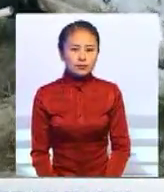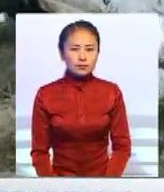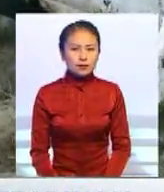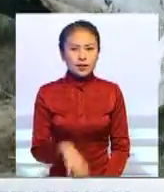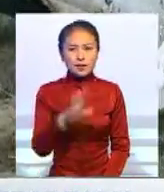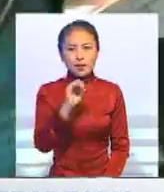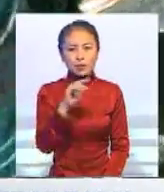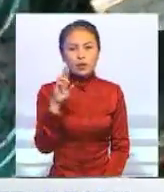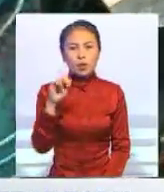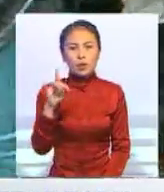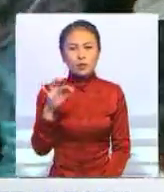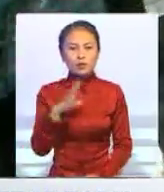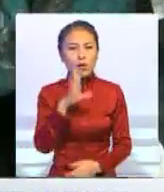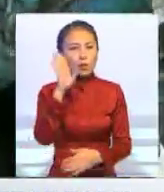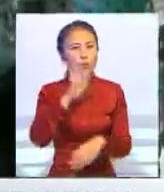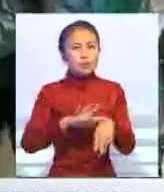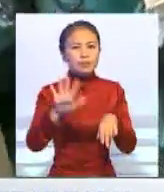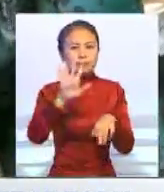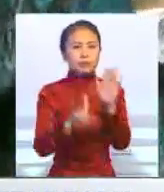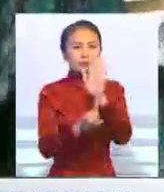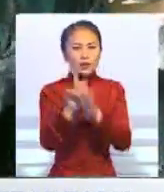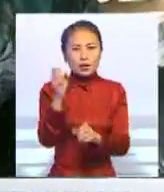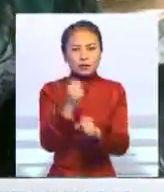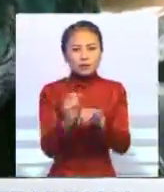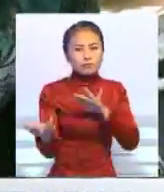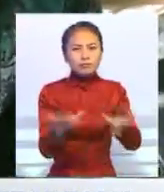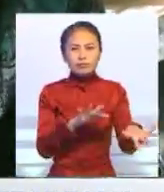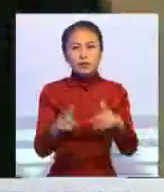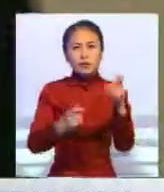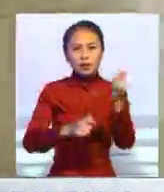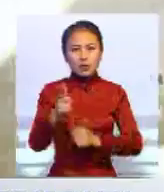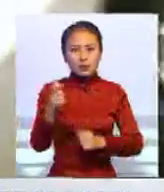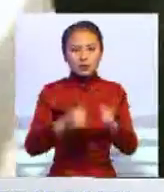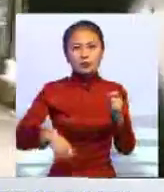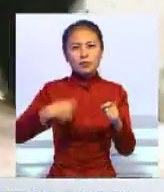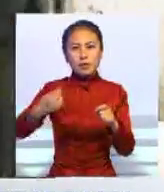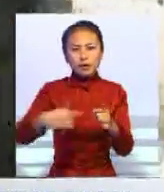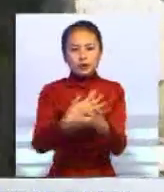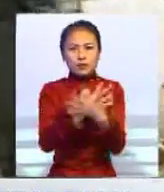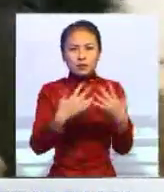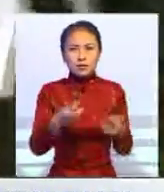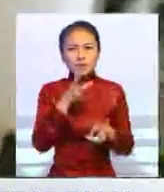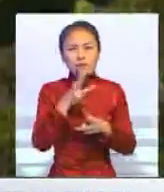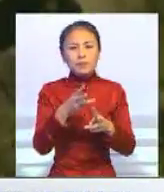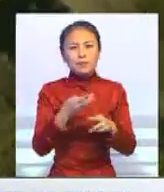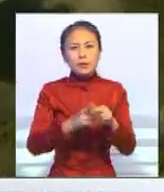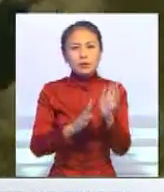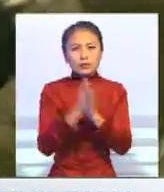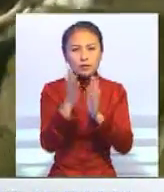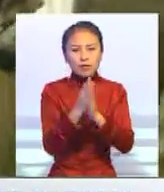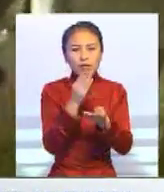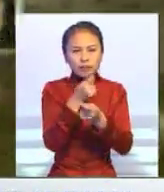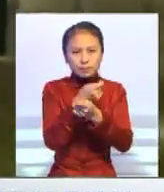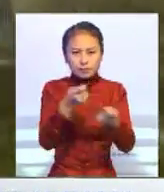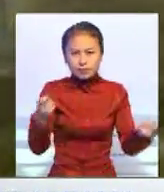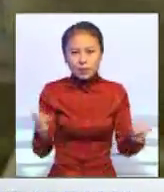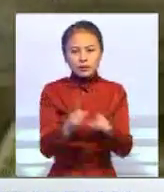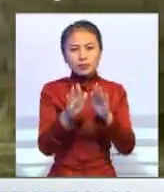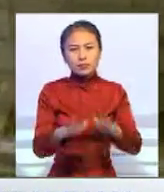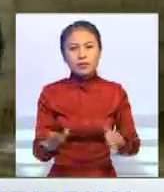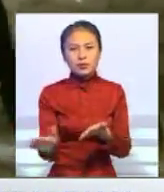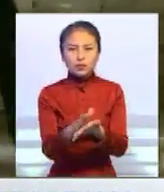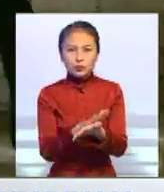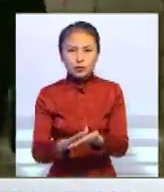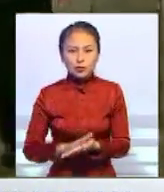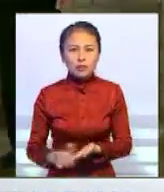Сапура Дабылатова таңғы 5-тен тұрып тіршілікке араласады. Сиыр сауып, сүт тартып, малға шөп салып, қораны тазалау көп балалы ананың күнделікті